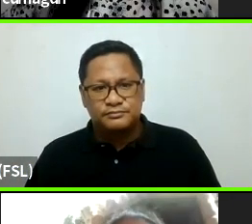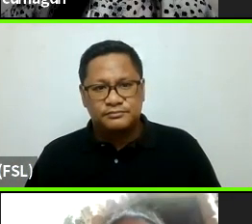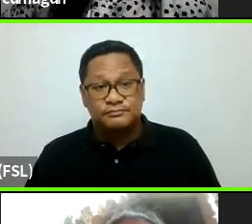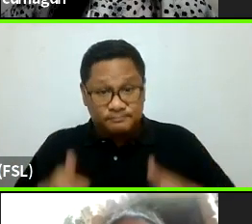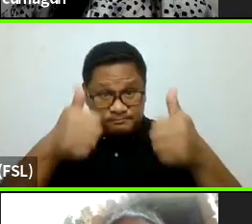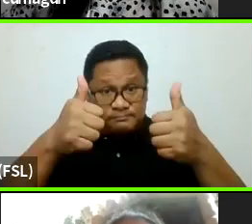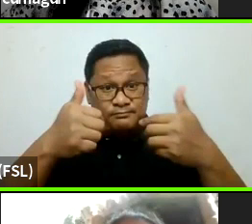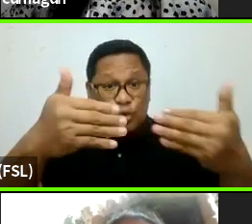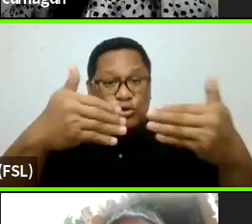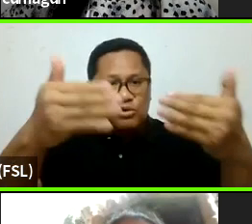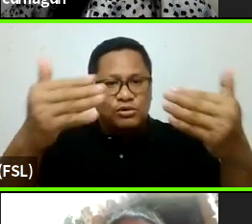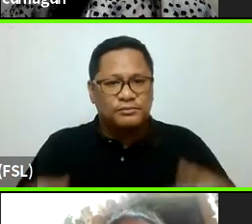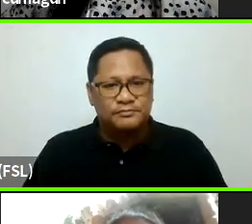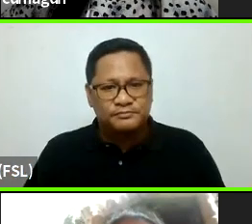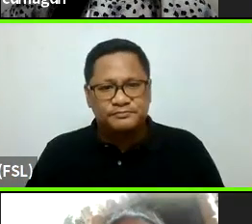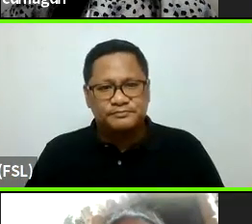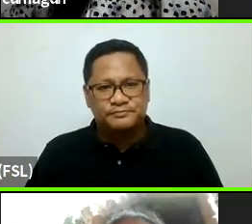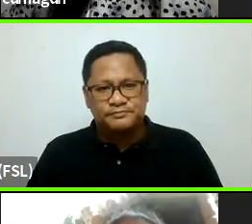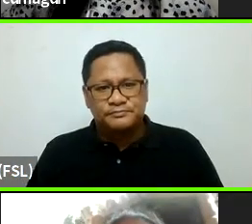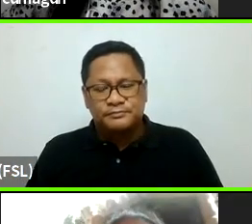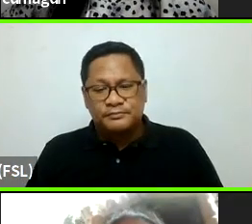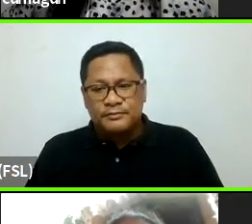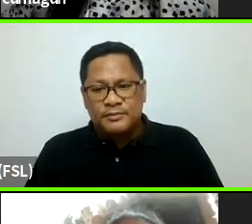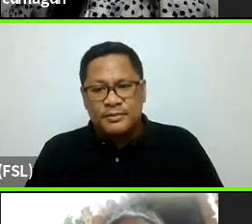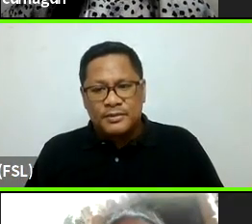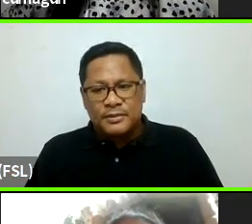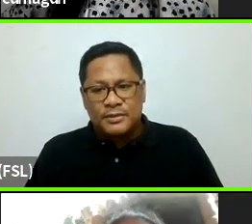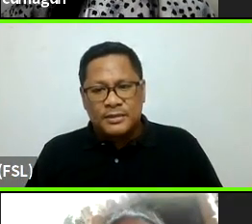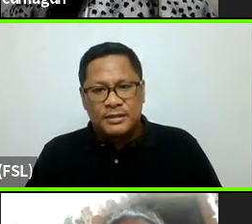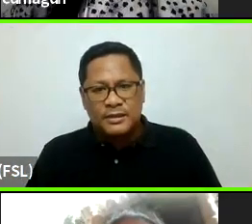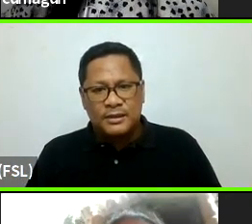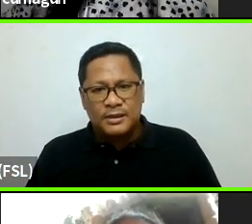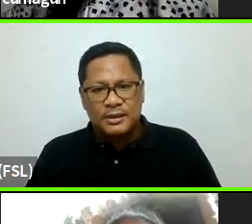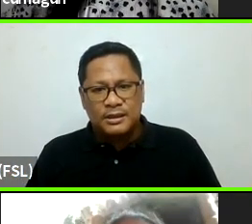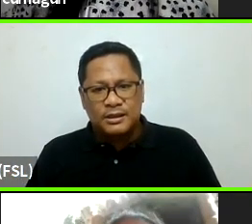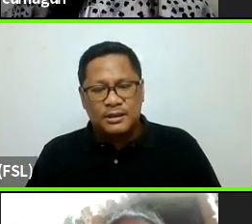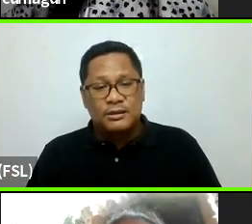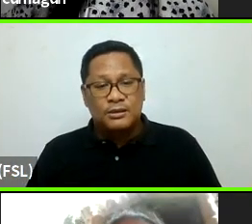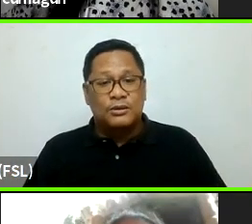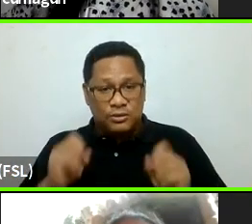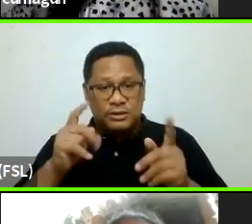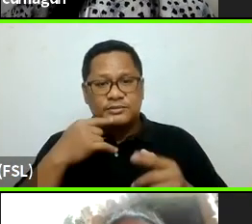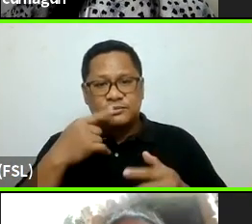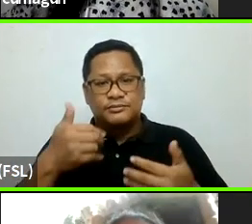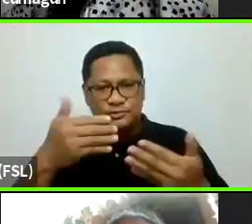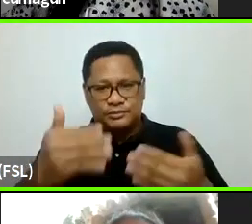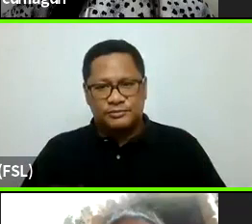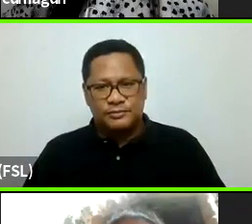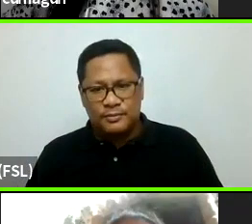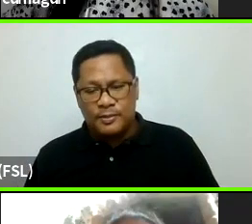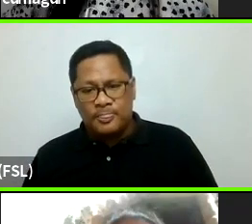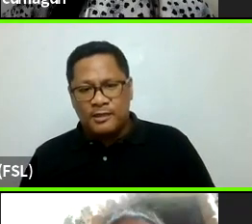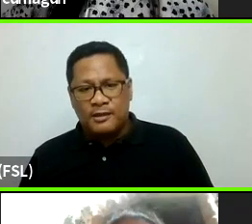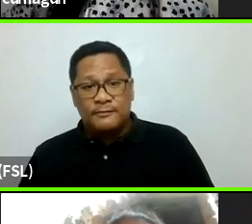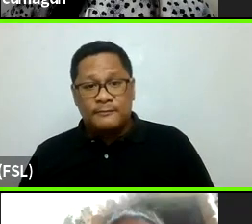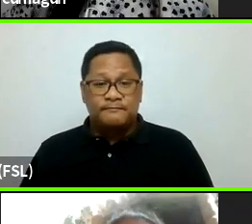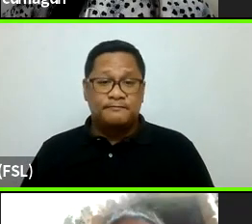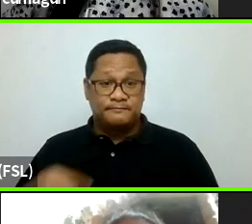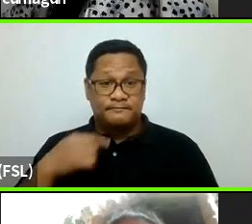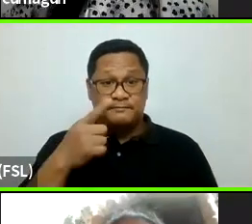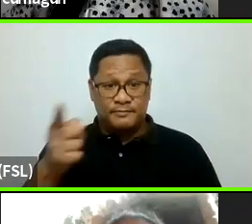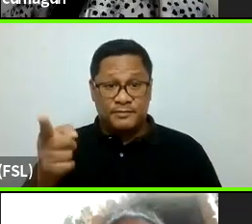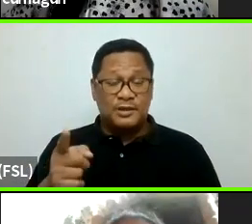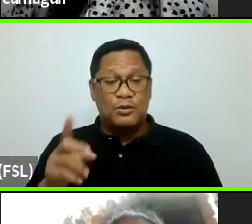Okay ka pa, Jay? Okay, sige. Okay pa si Jay. Sige. Okay, go ahead, Debong. Tuloy mo lang. Yung kay